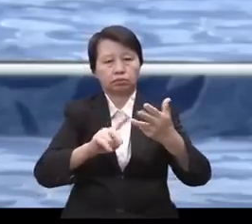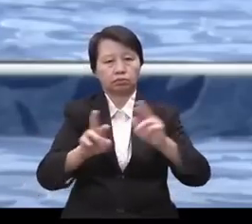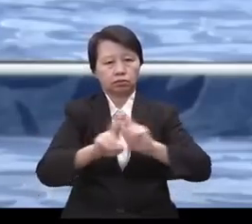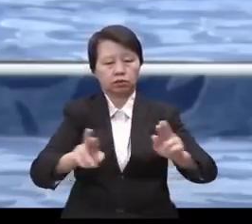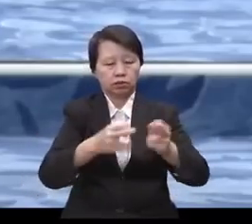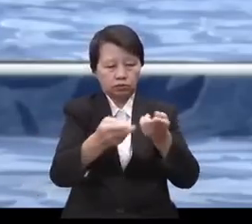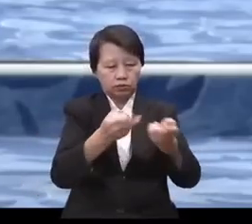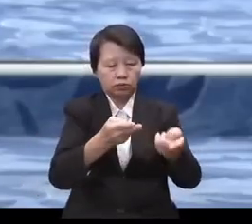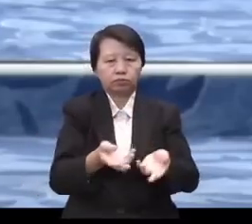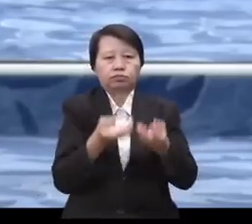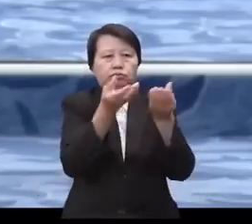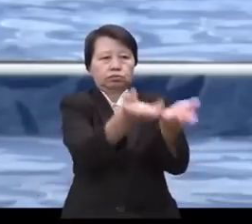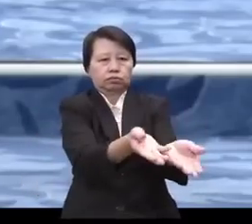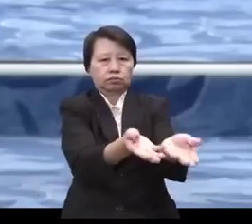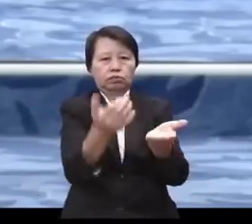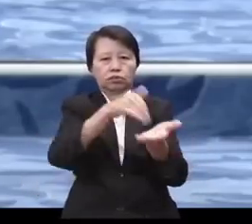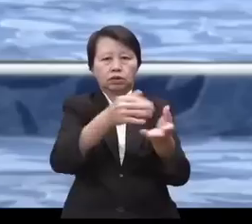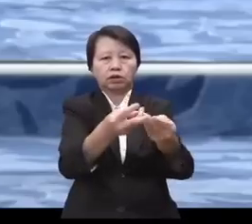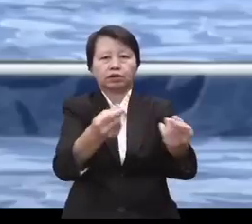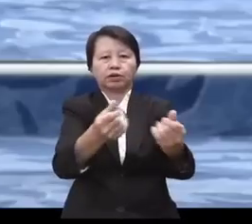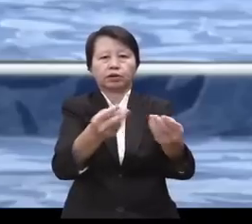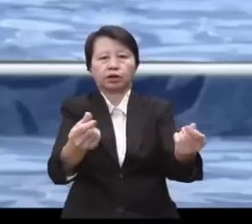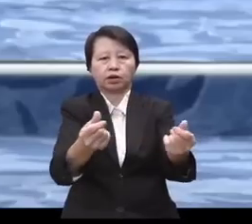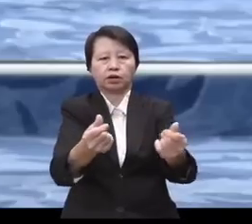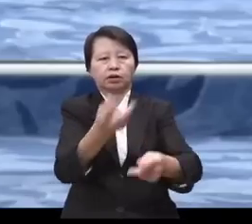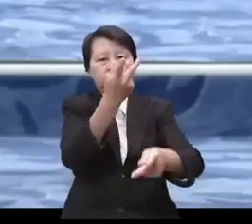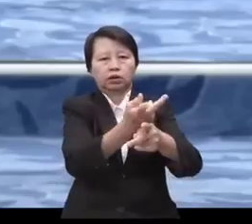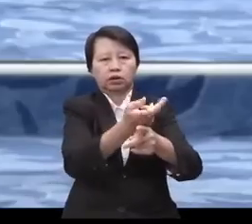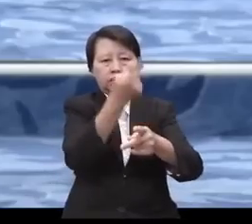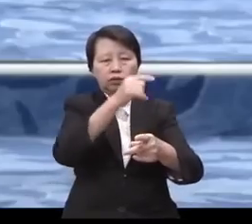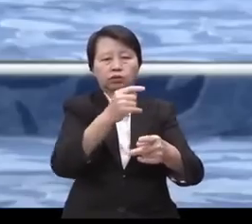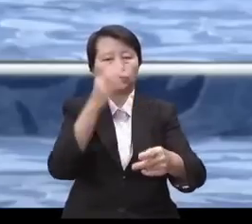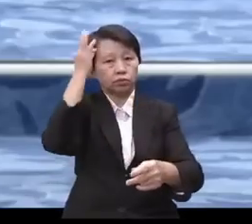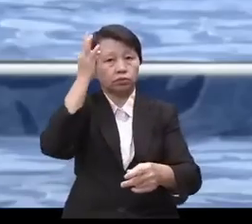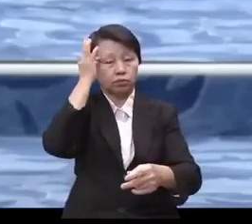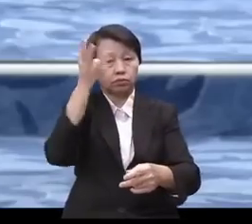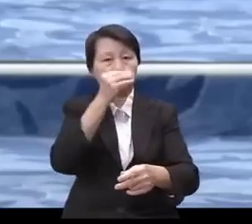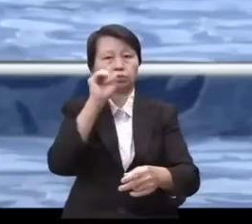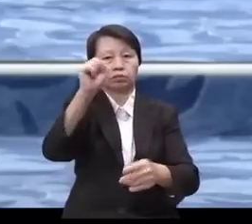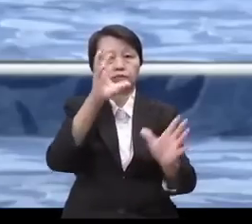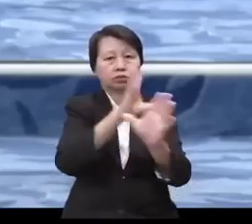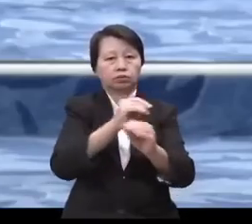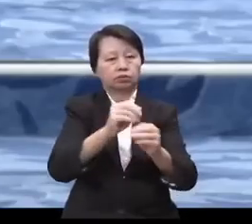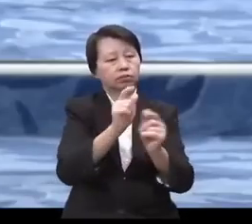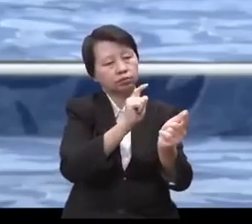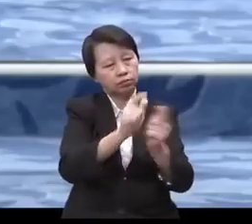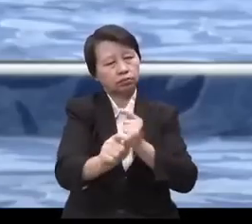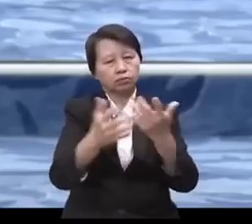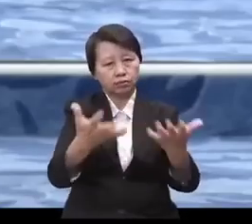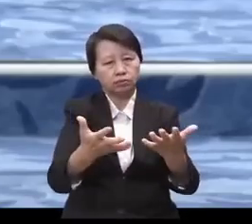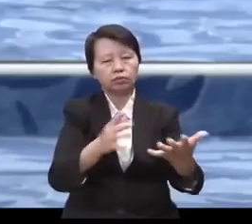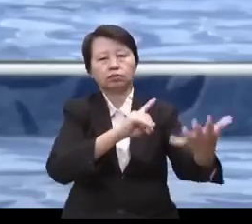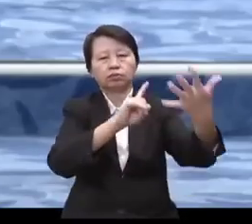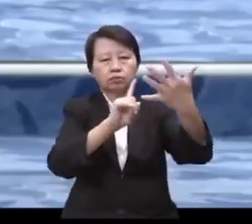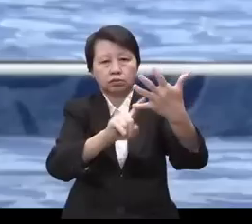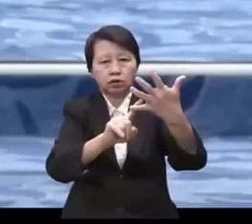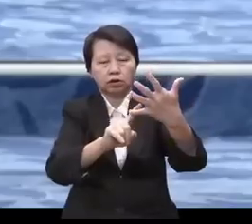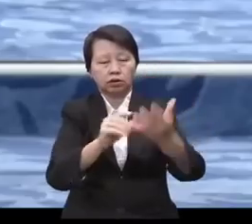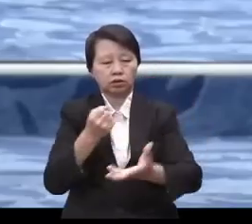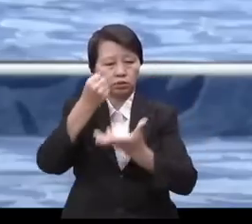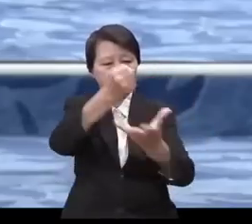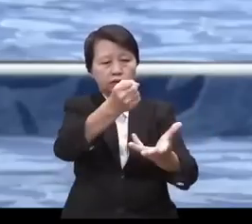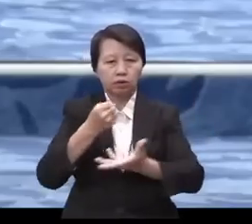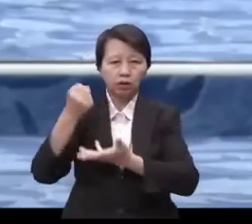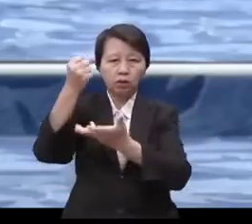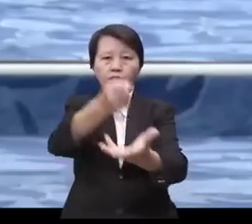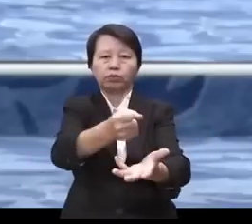bagi urusan penyerahan semula tanah dirizabkan bagi maksud persekutuan di Sabah dan Sarawak diluluskan. Dan juga